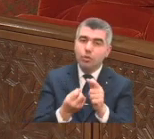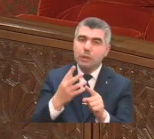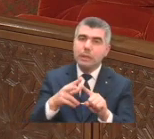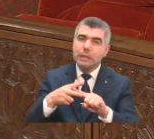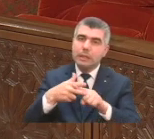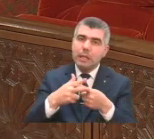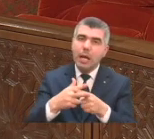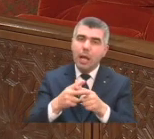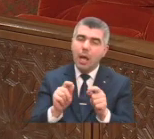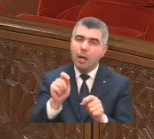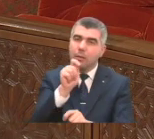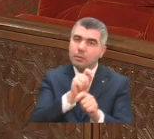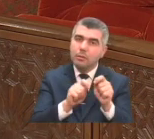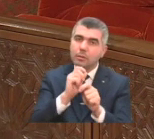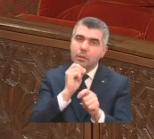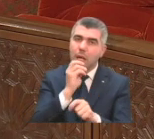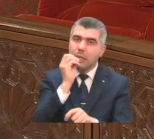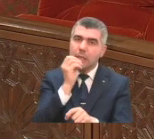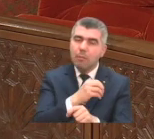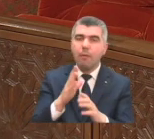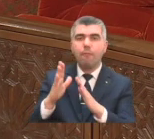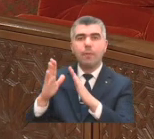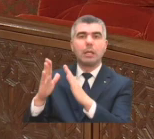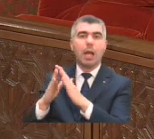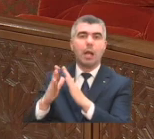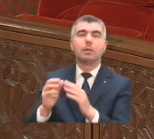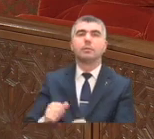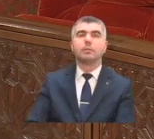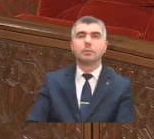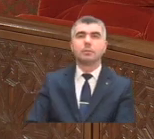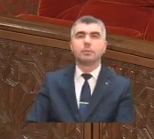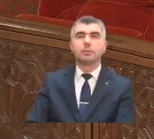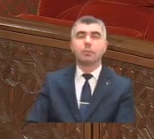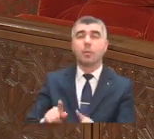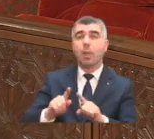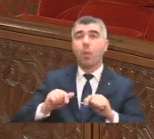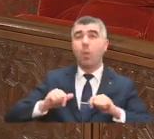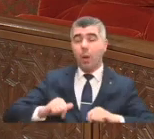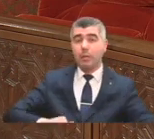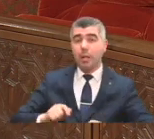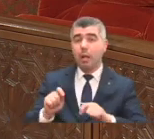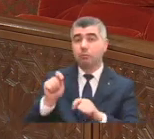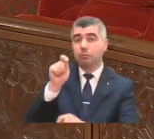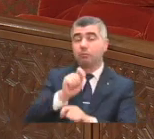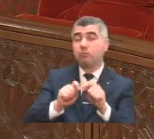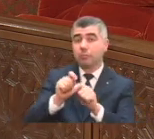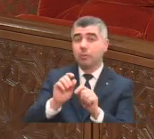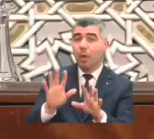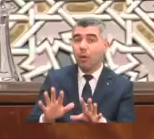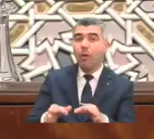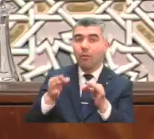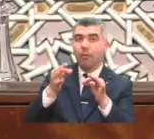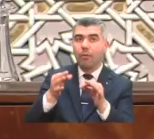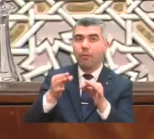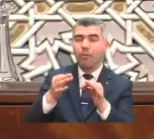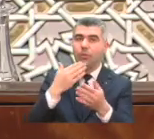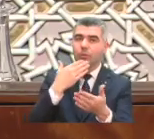مجال تدوير وتثمين النفايات المنزلية. هذه الوزارة كانت نجزات واحد التقييم ديال الوزيرة.